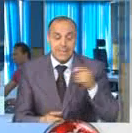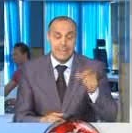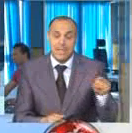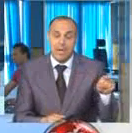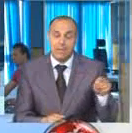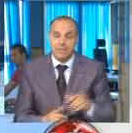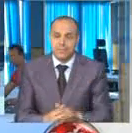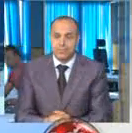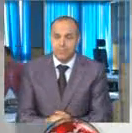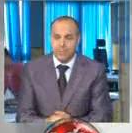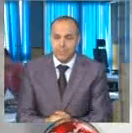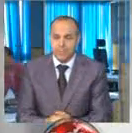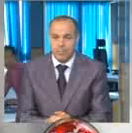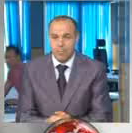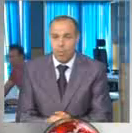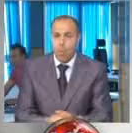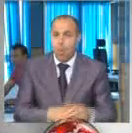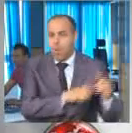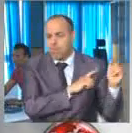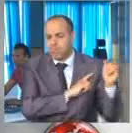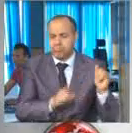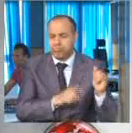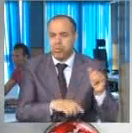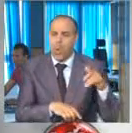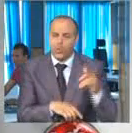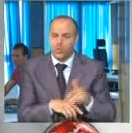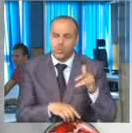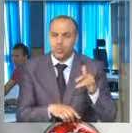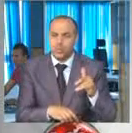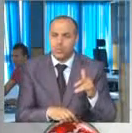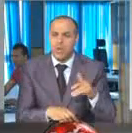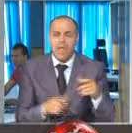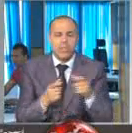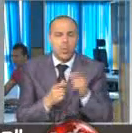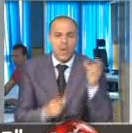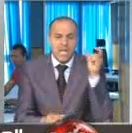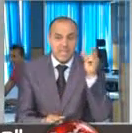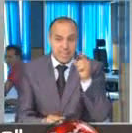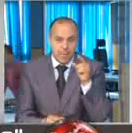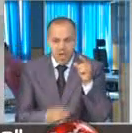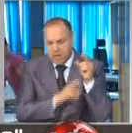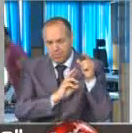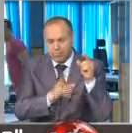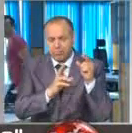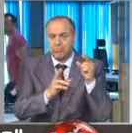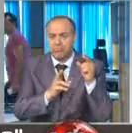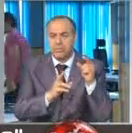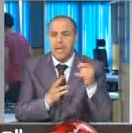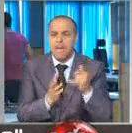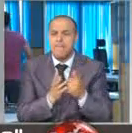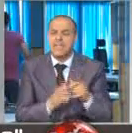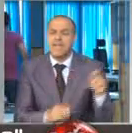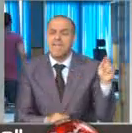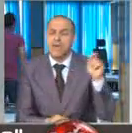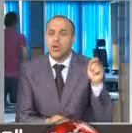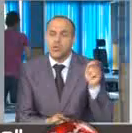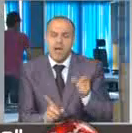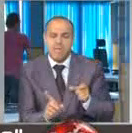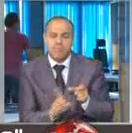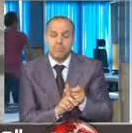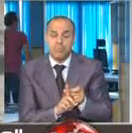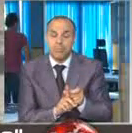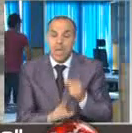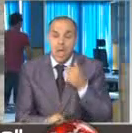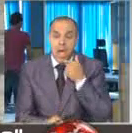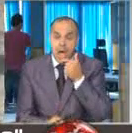هناك. ضربة موجعة تلك التي تكبدها ما يعرف بتنظيم الدولة الإسلامية في مدينة الفلوجة المحاصرة،